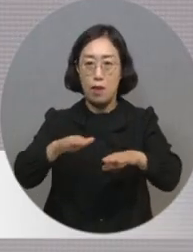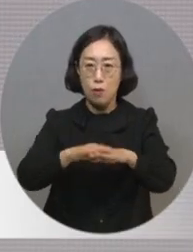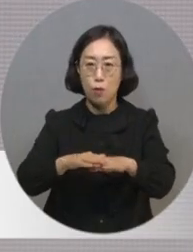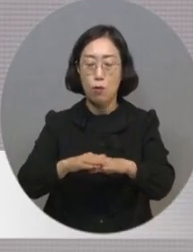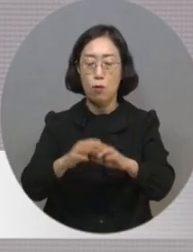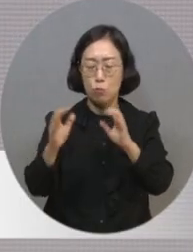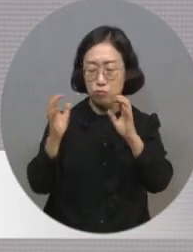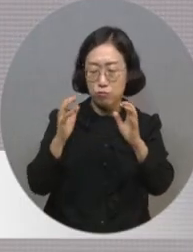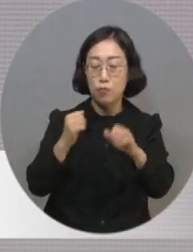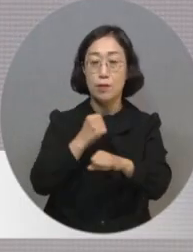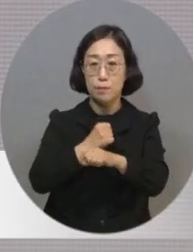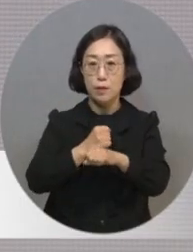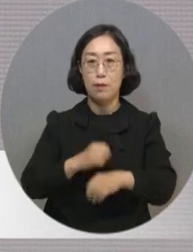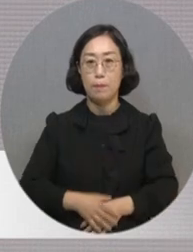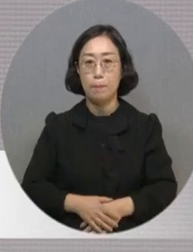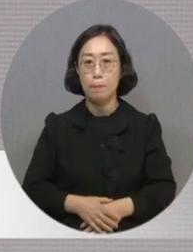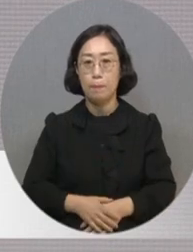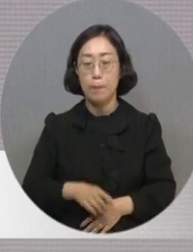전북발전협의회